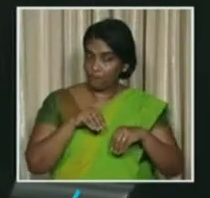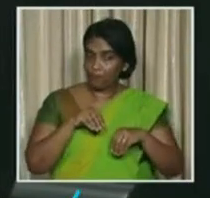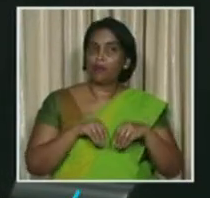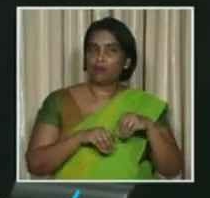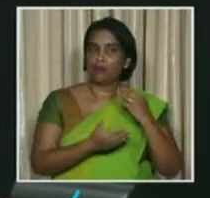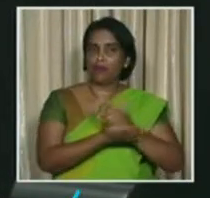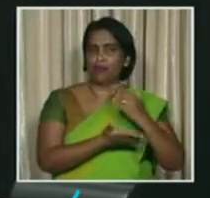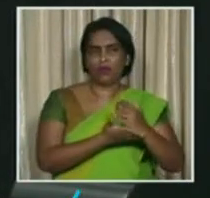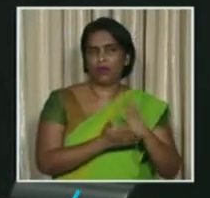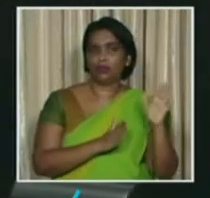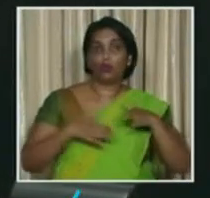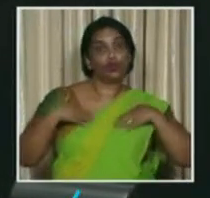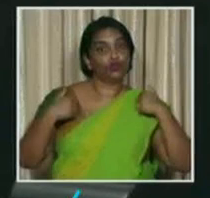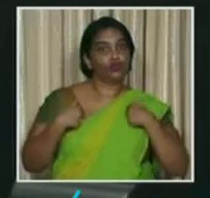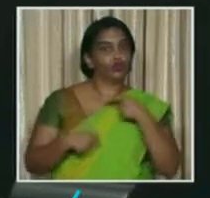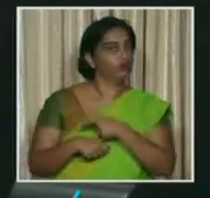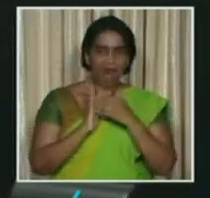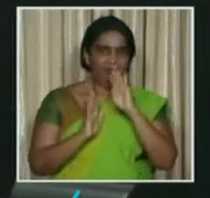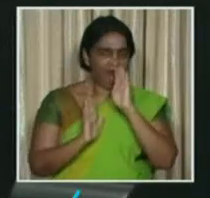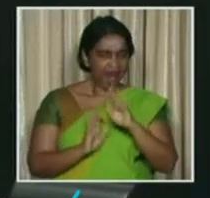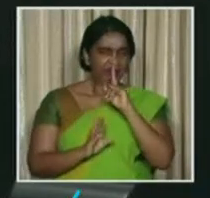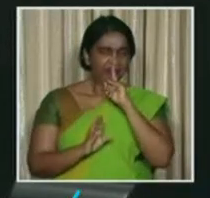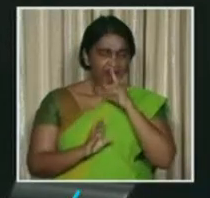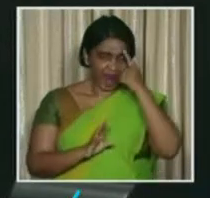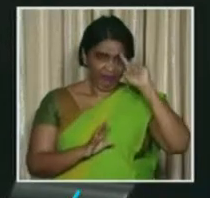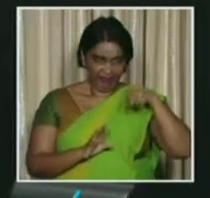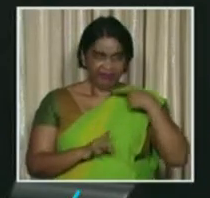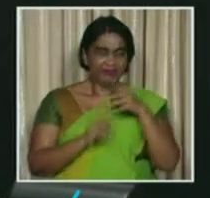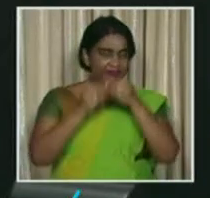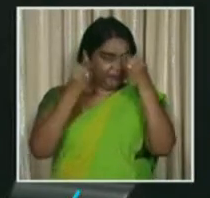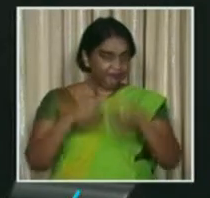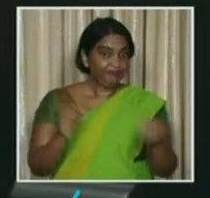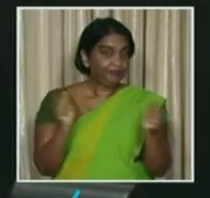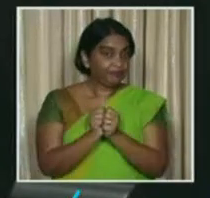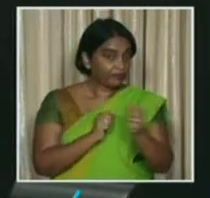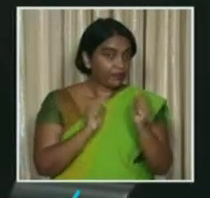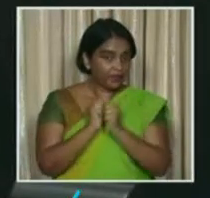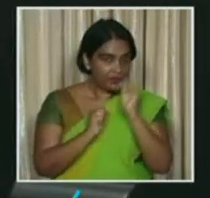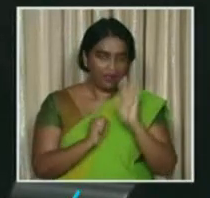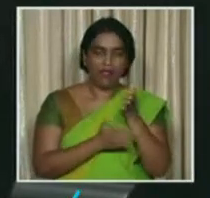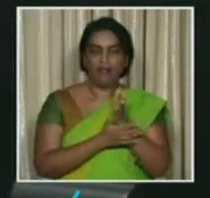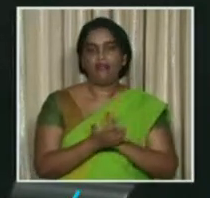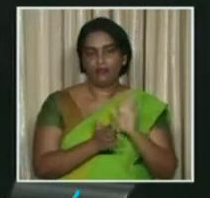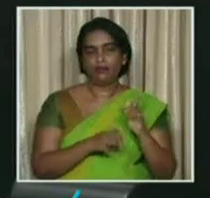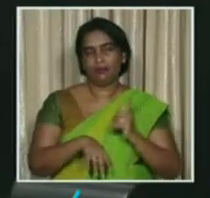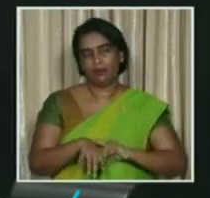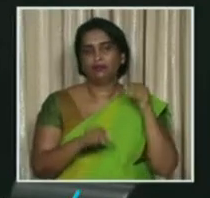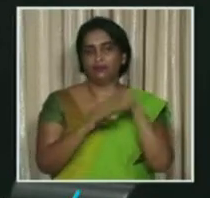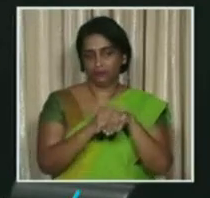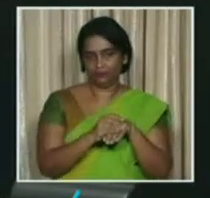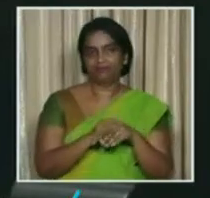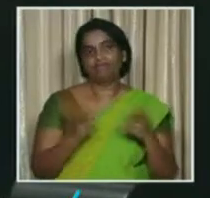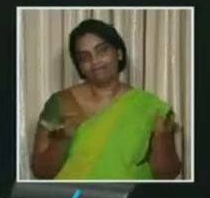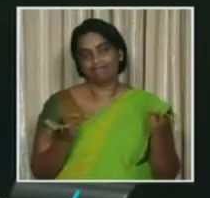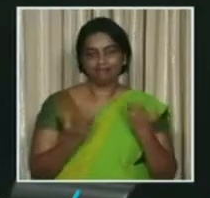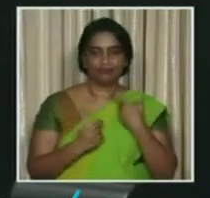මැතිවරණය බාධාවක් ඇතිු නැහැ සෞඛ්‍ය ක්ෂේත්‍රයට මම හිතනවා. හිතාමතාම මේක කඩාකප්පල් කිරීමට වැඩ කරන කොටසකුත් ඉන්නවා වාසනාවකට මේක අතුල. ඒ